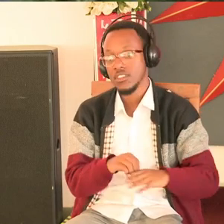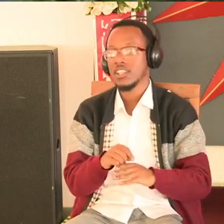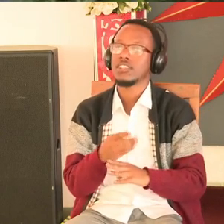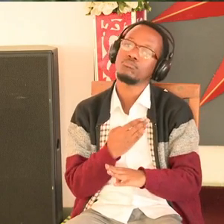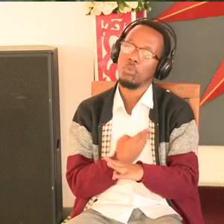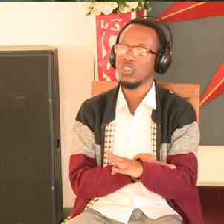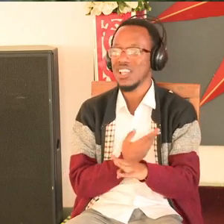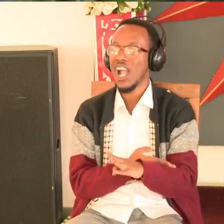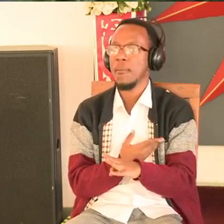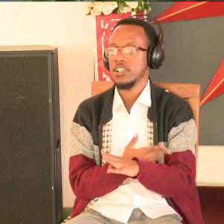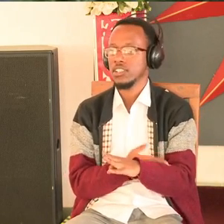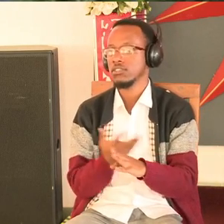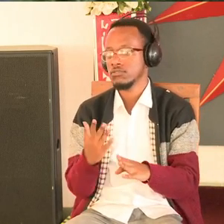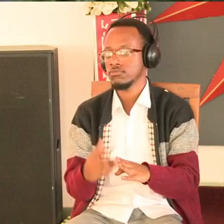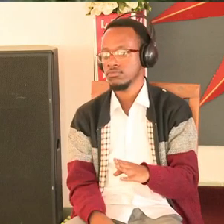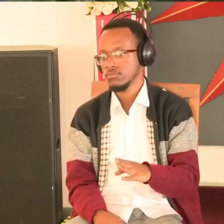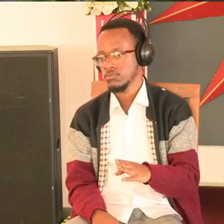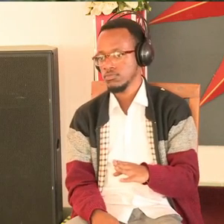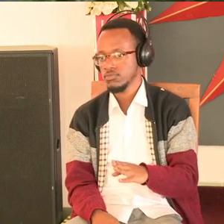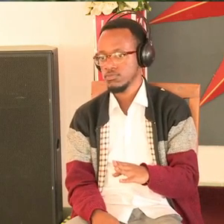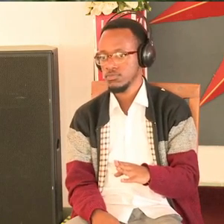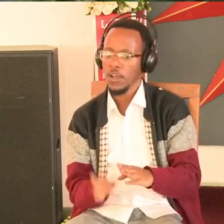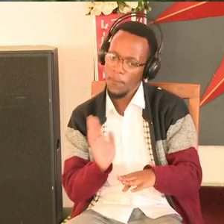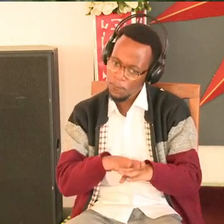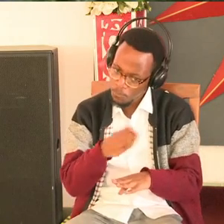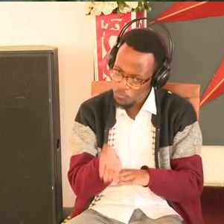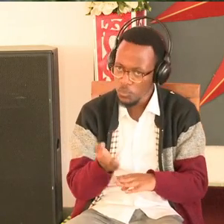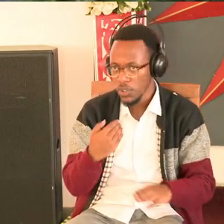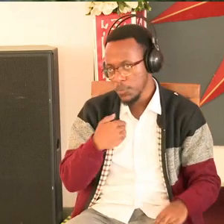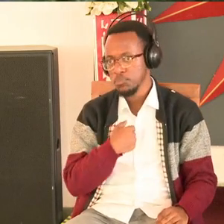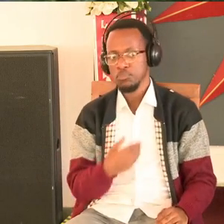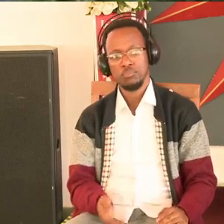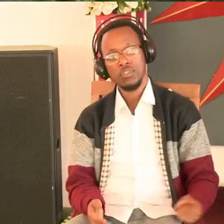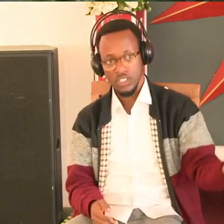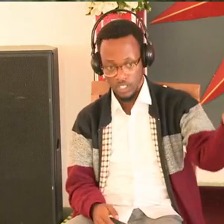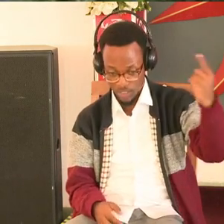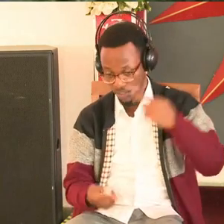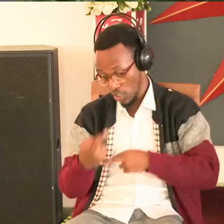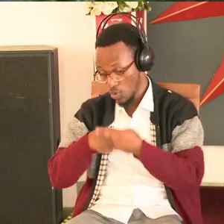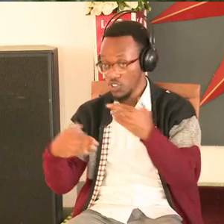ariko et je suis revenu dans la pièce.